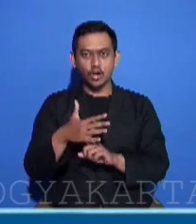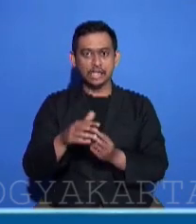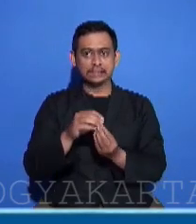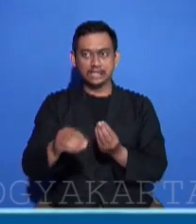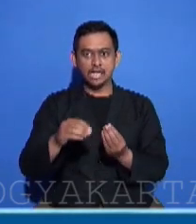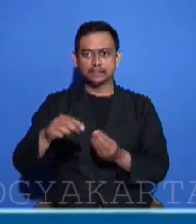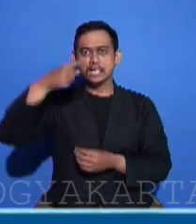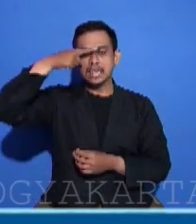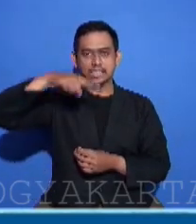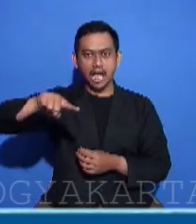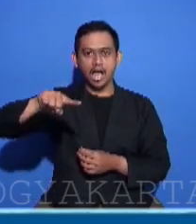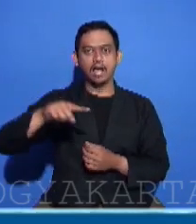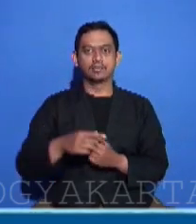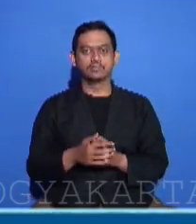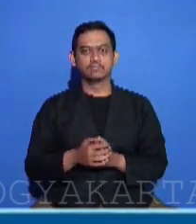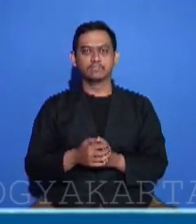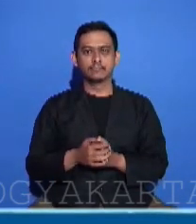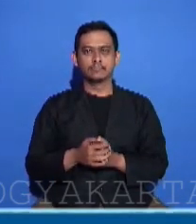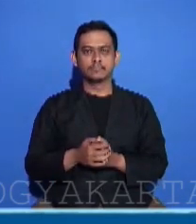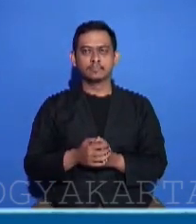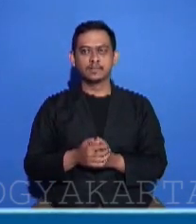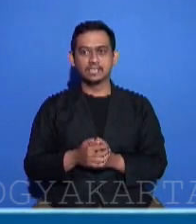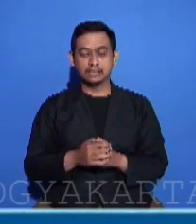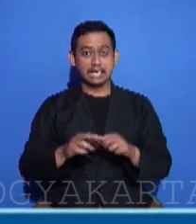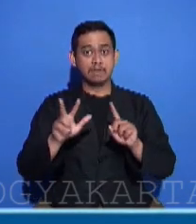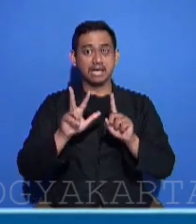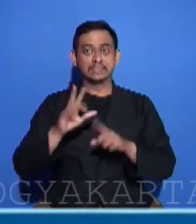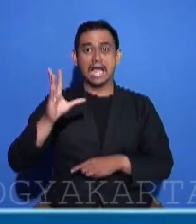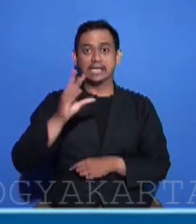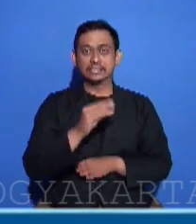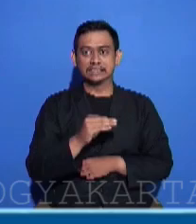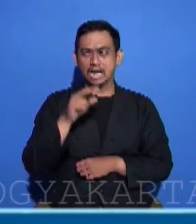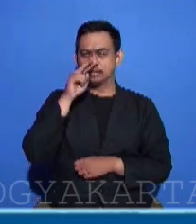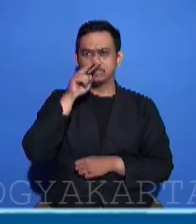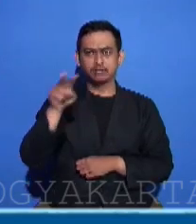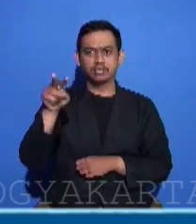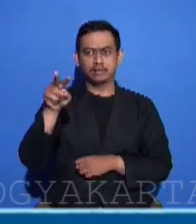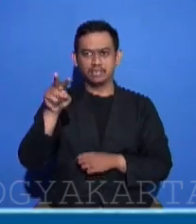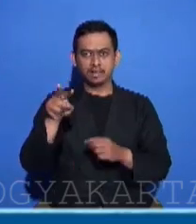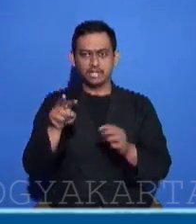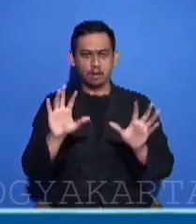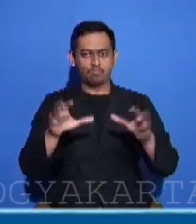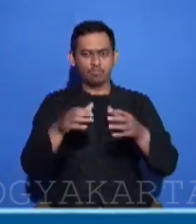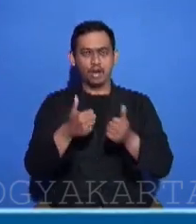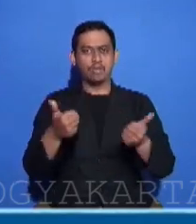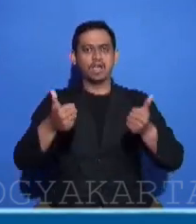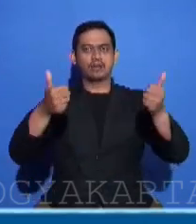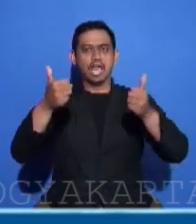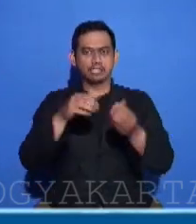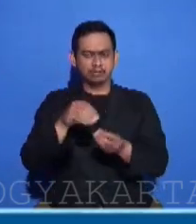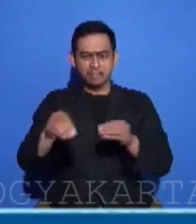tanaman brambang meniko pancen sampun datus komoditas unggulan di Bontang